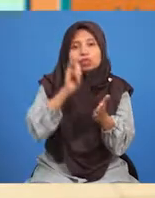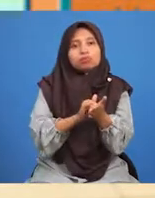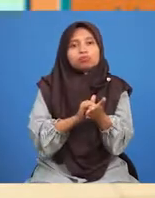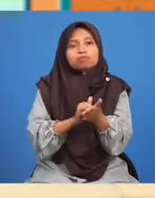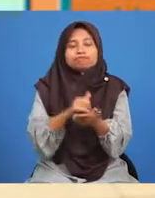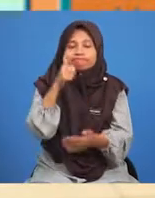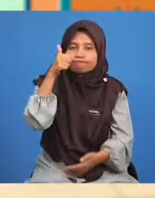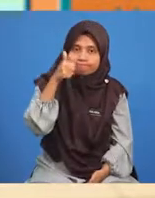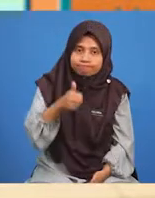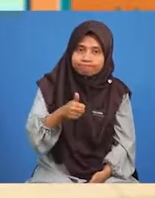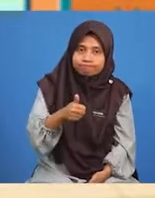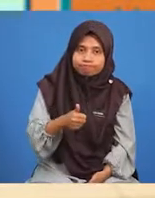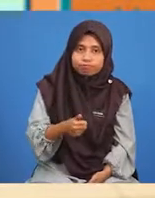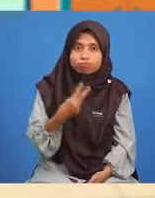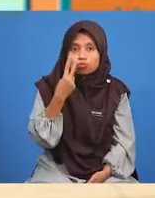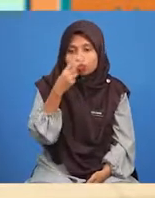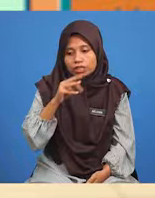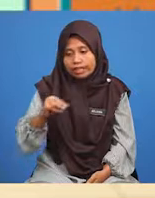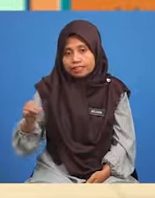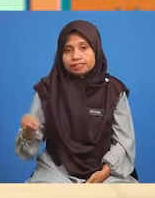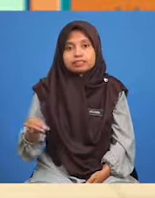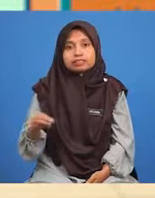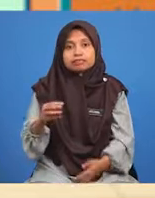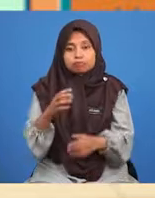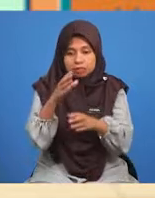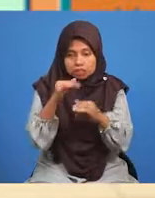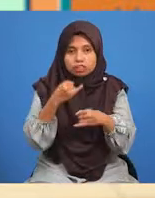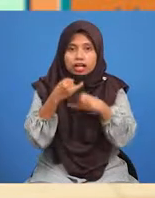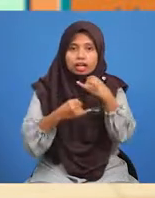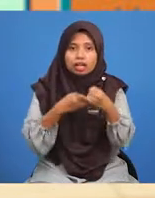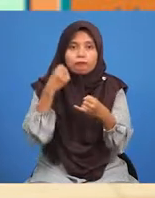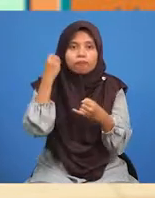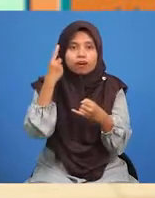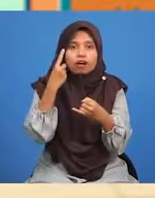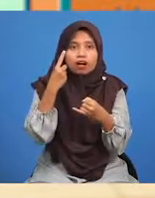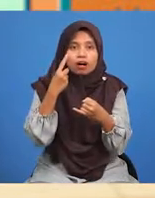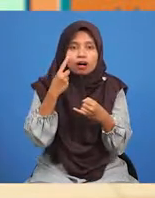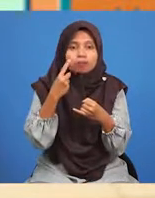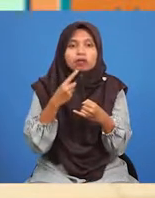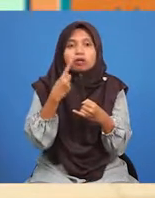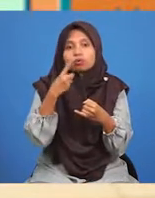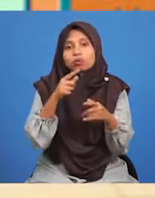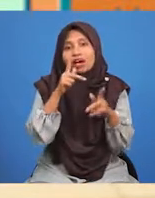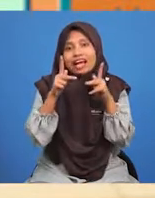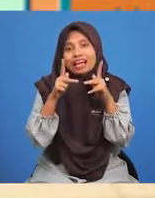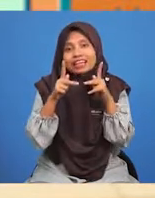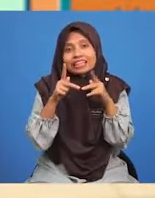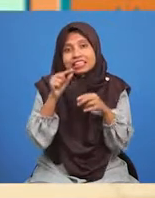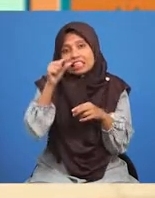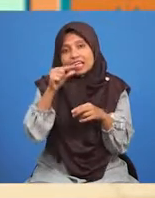Bagus! Nampaknya murid-murid berjaya memahami konsep kata ganda